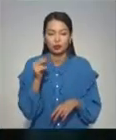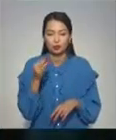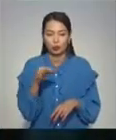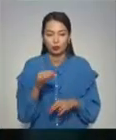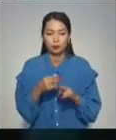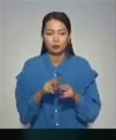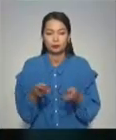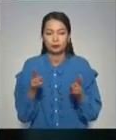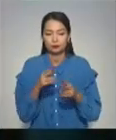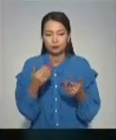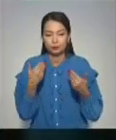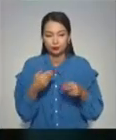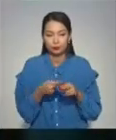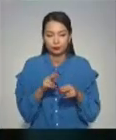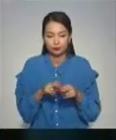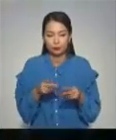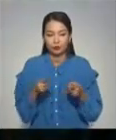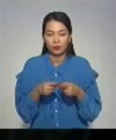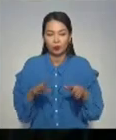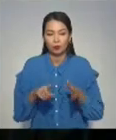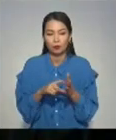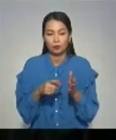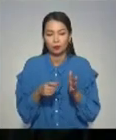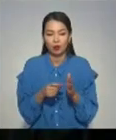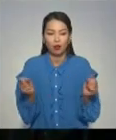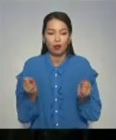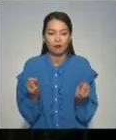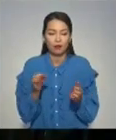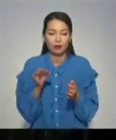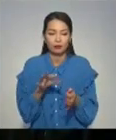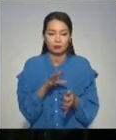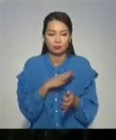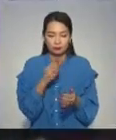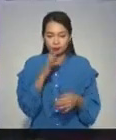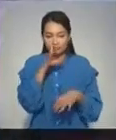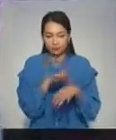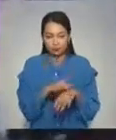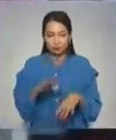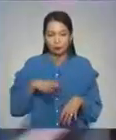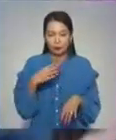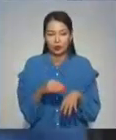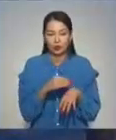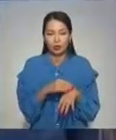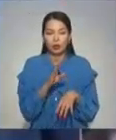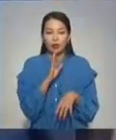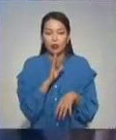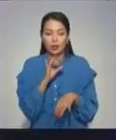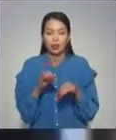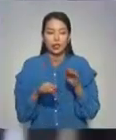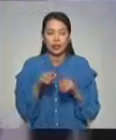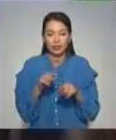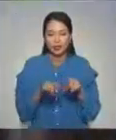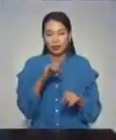фрагменты тела красавицы нашли в арендованном доме в холодильнике. Под подозрение попали экс-супруг девушки, его родители и